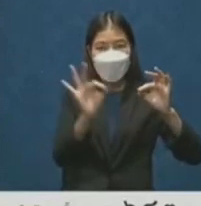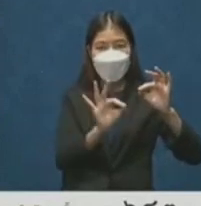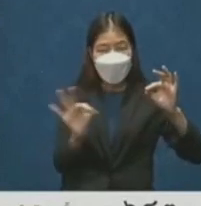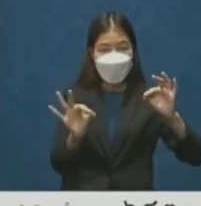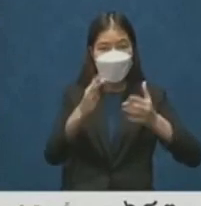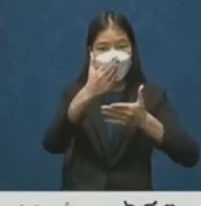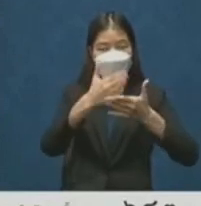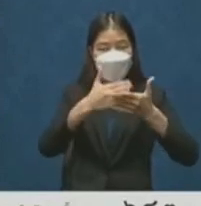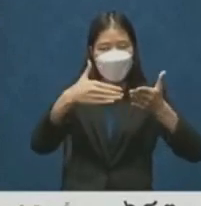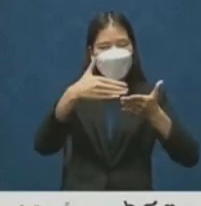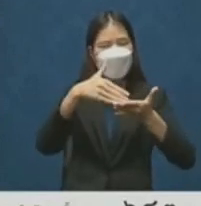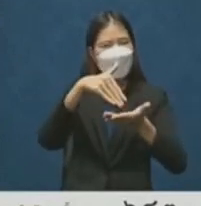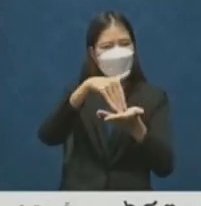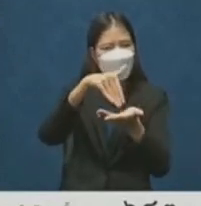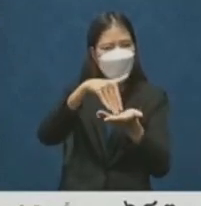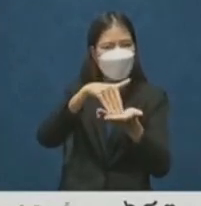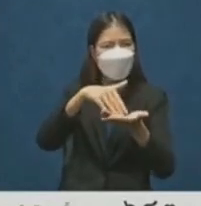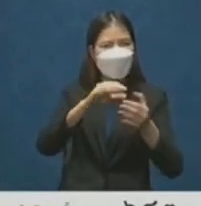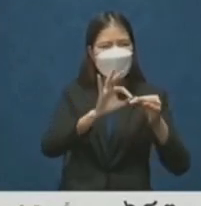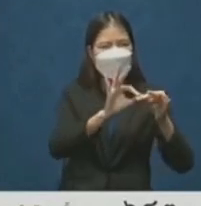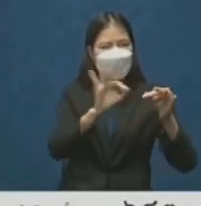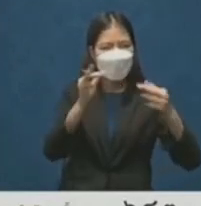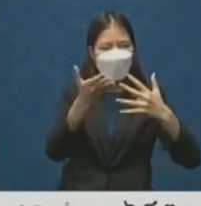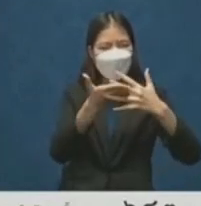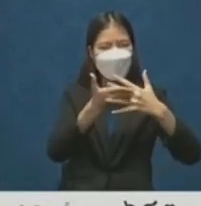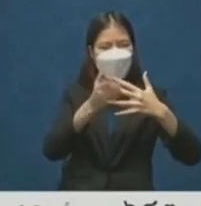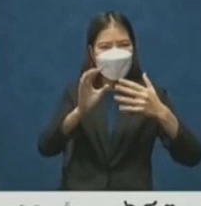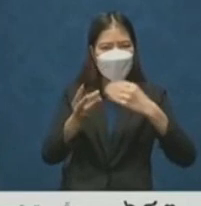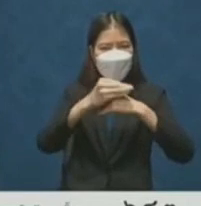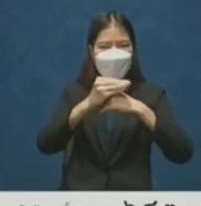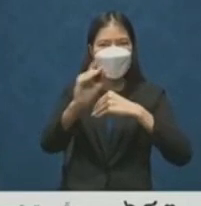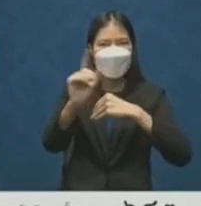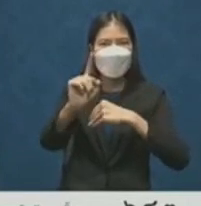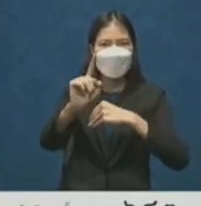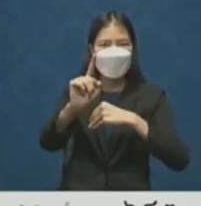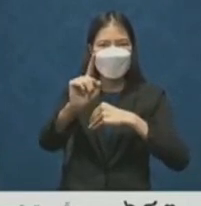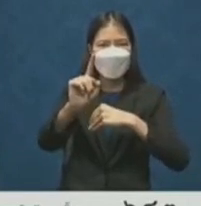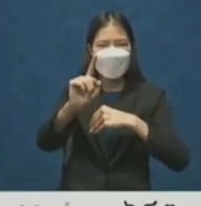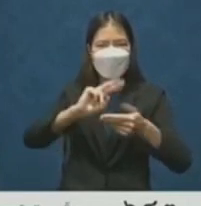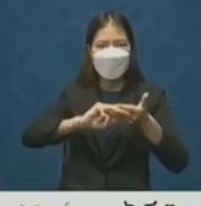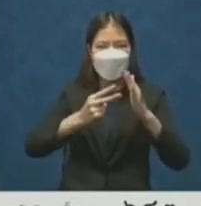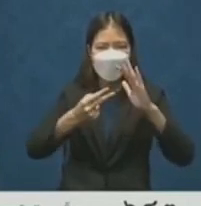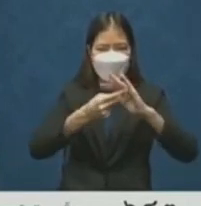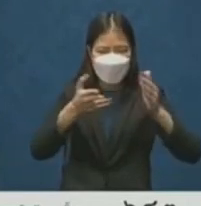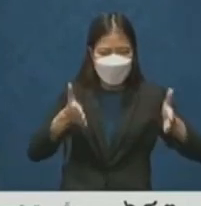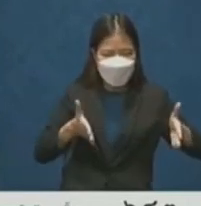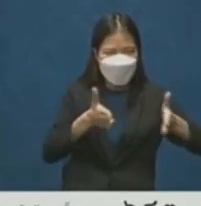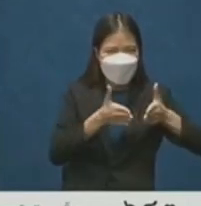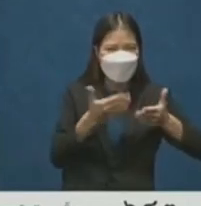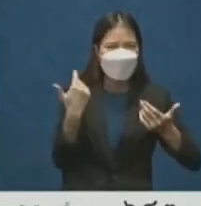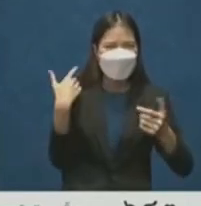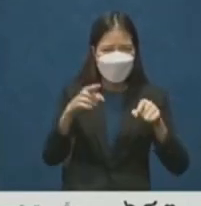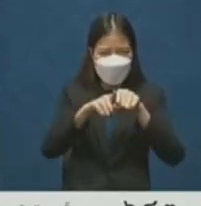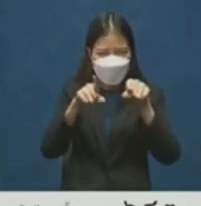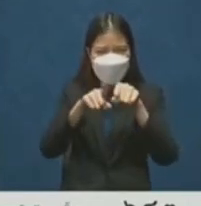คเนี่ยนะคำว่าสร้างสรรค์ที่เติมเนี่ยผมว่าเป็นการไปทำให้มันความหมายมันแคบล